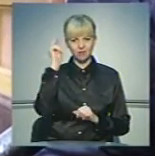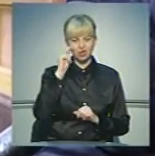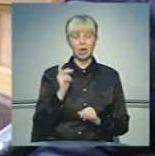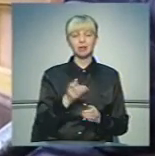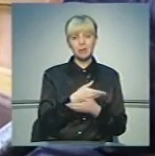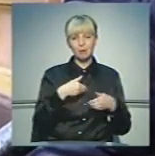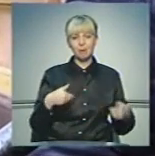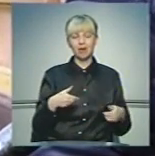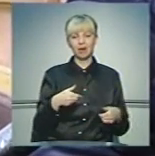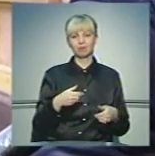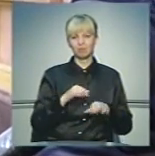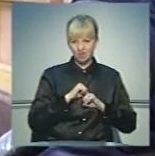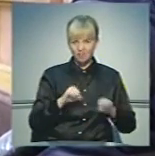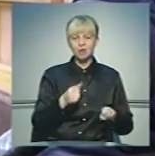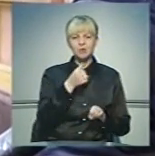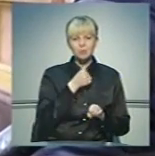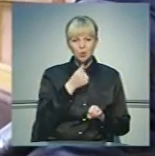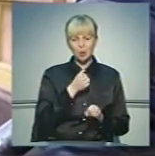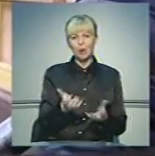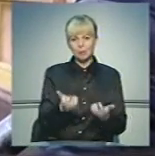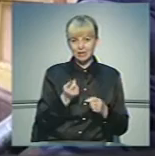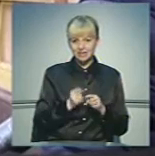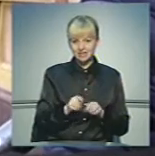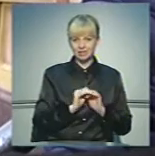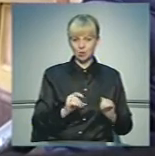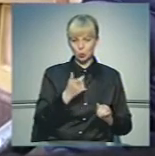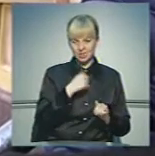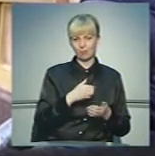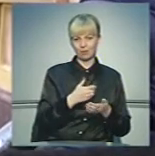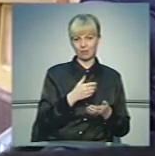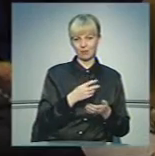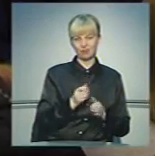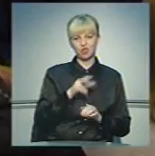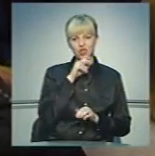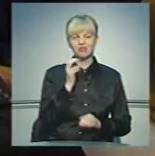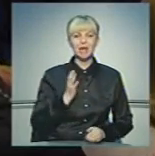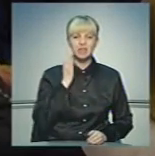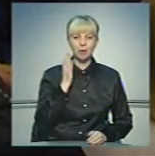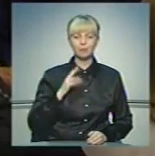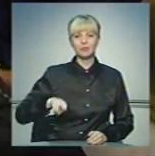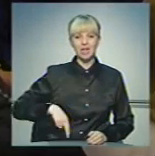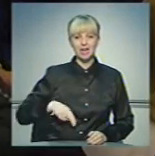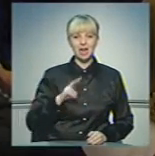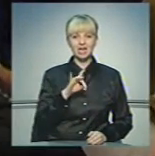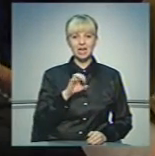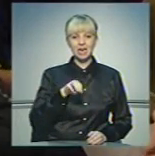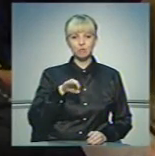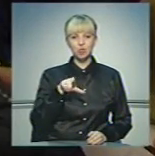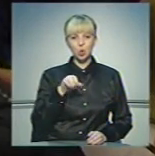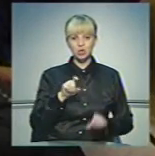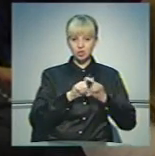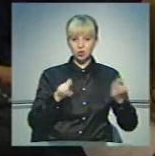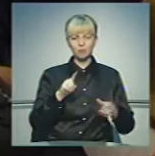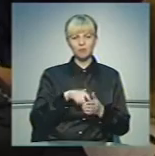Ми наважились спробувати прийняти цих дітей у себе в Чернівцях на Буковині. Директор Кримської школи